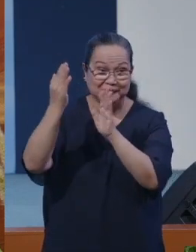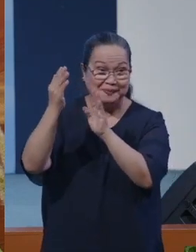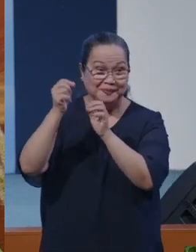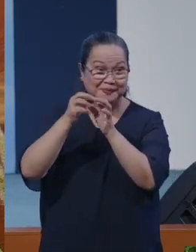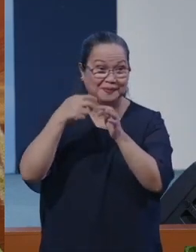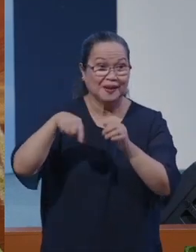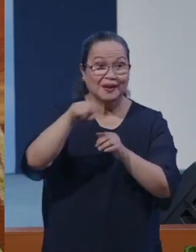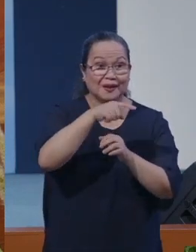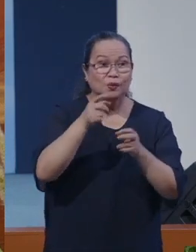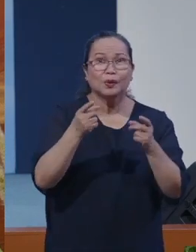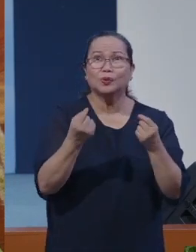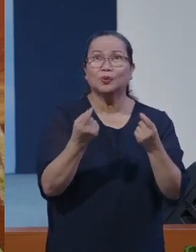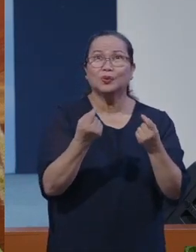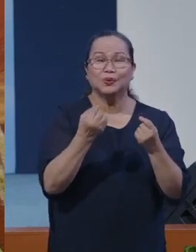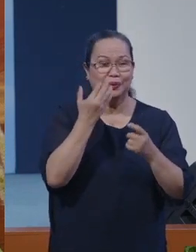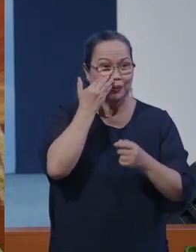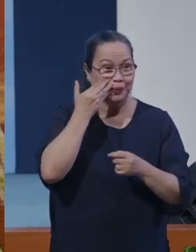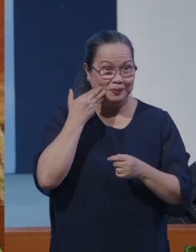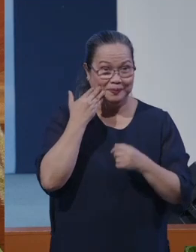sa kakulangan.